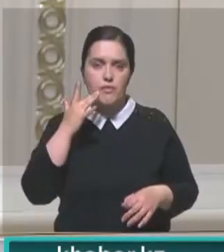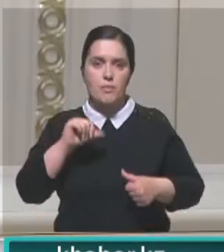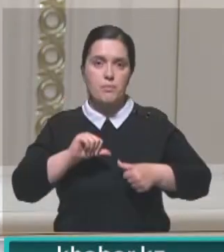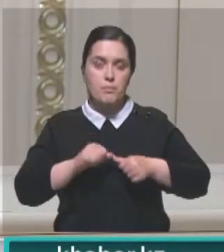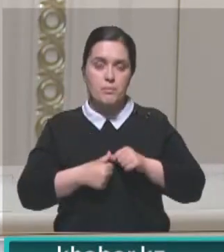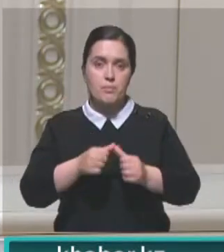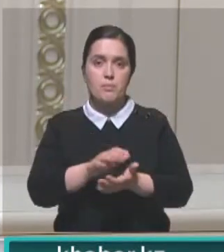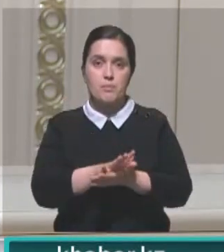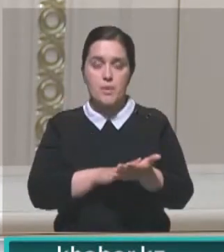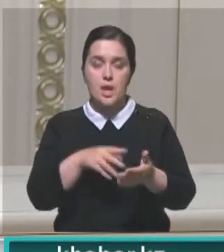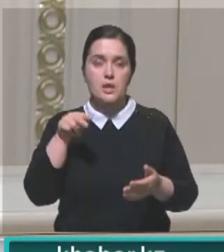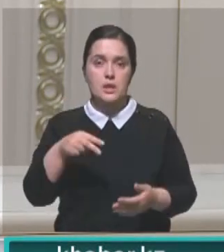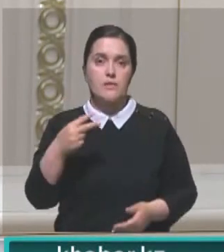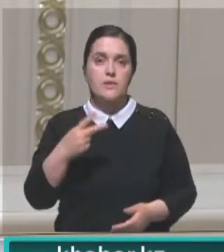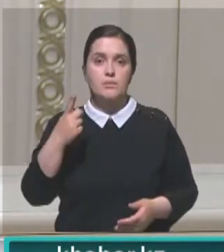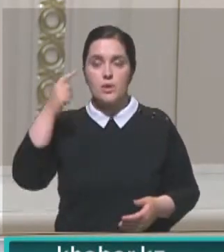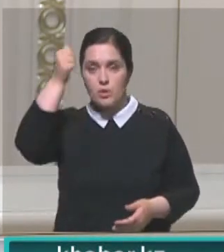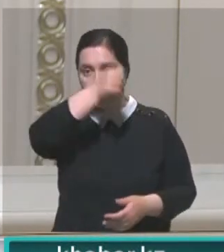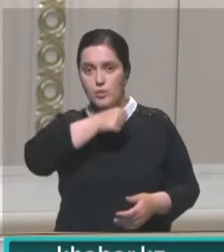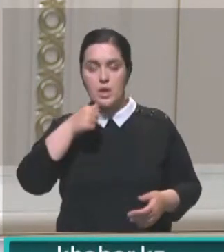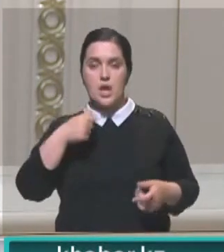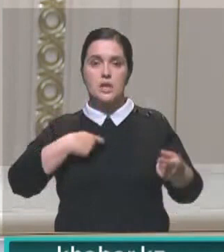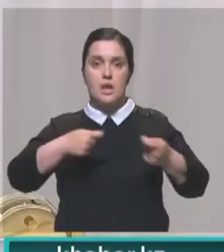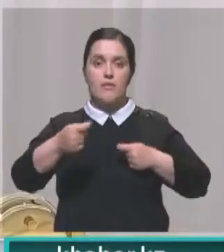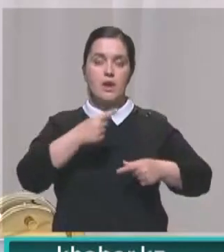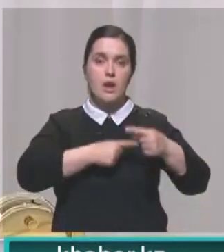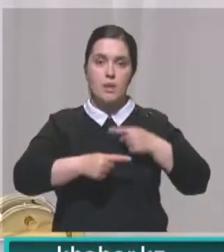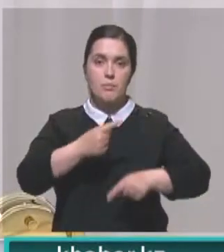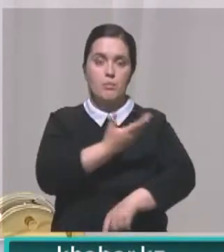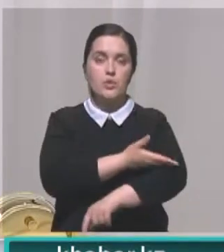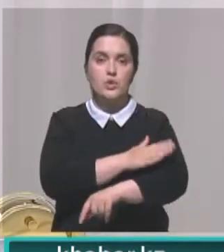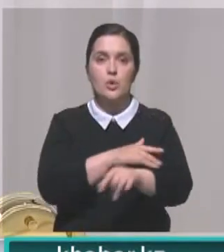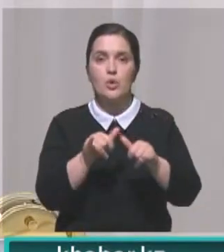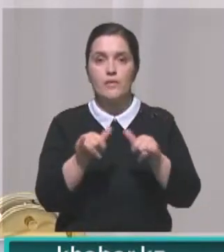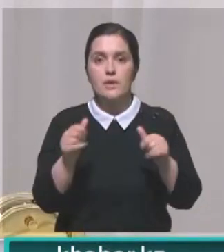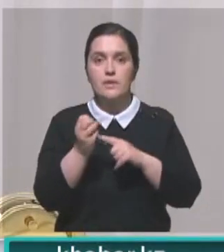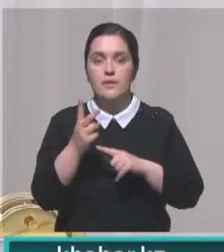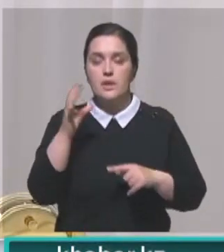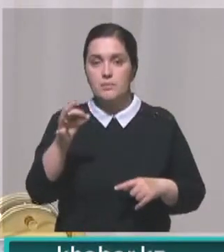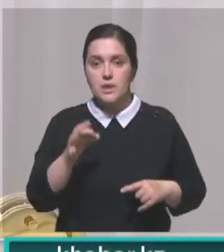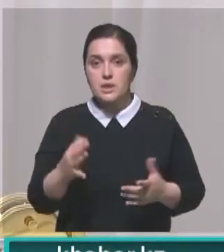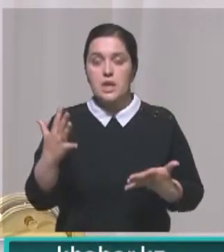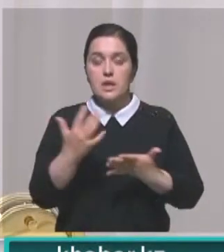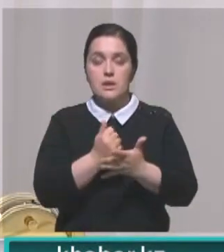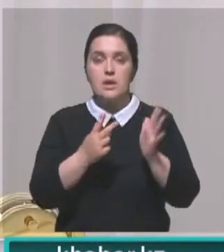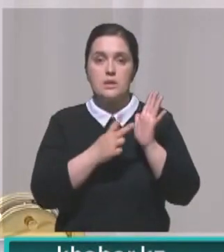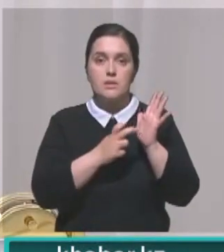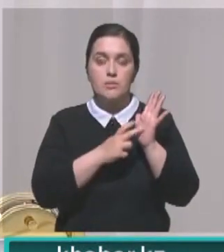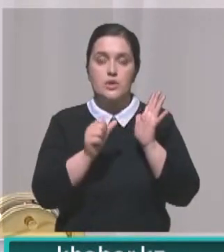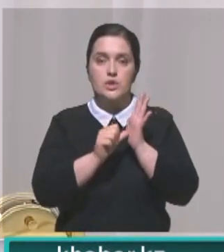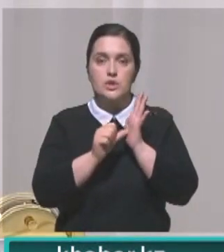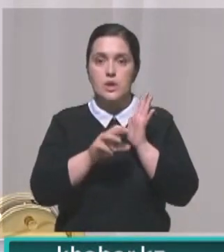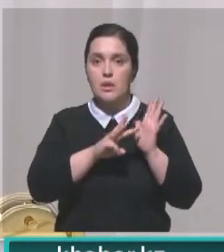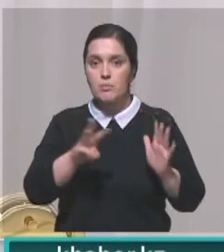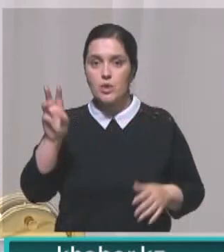продолжаться. По итогам 2021 года товарооборот с Польшей увеличился на 12%, достигнув 760